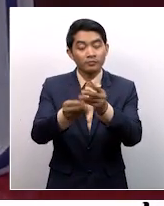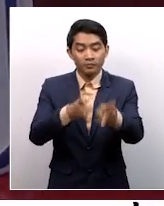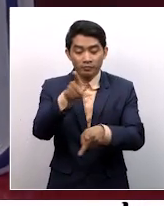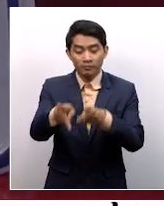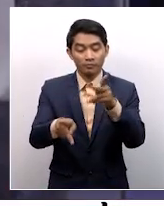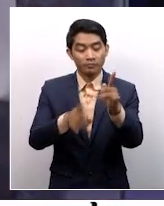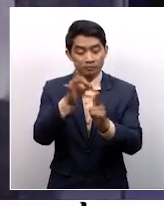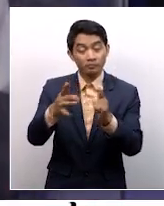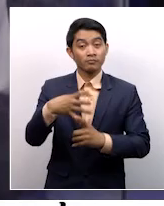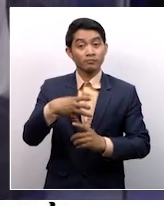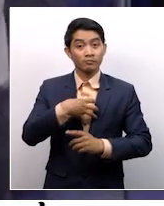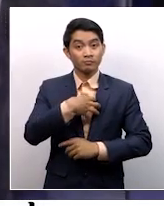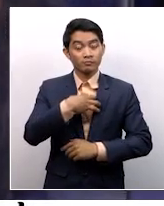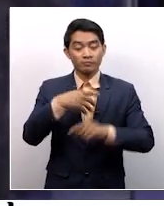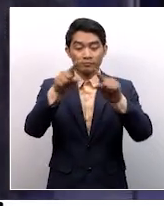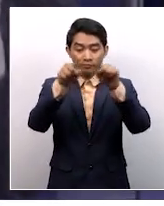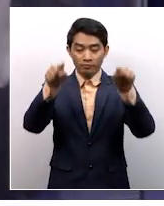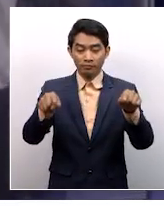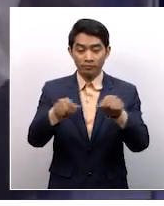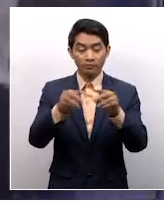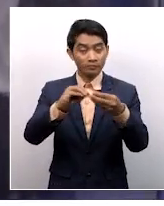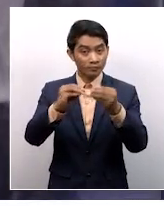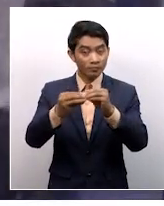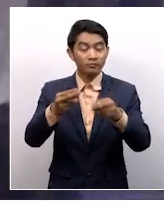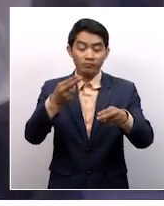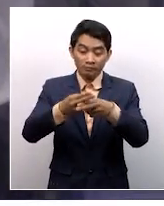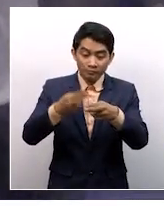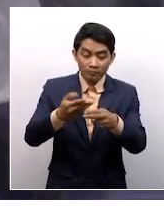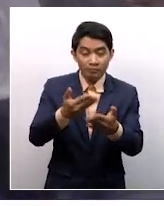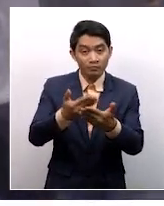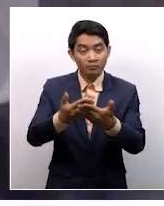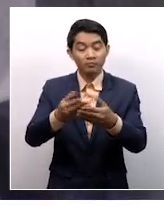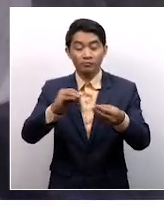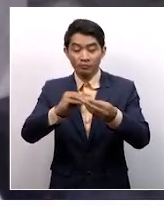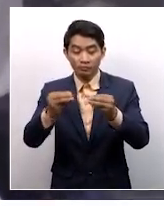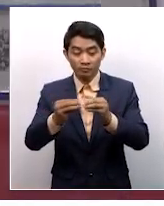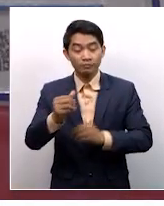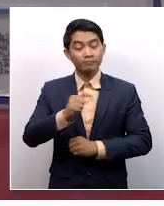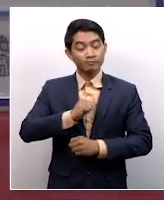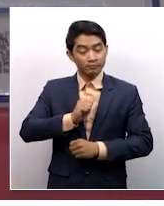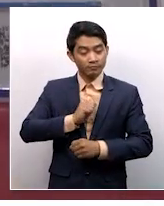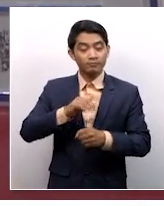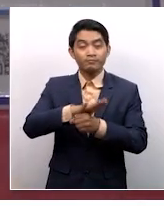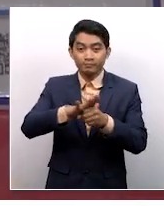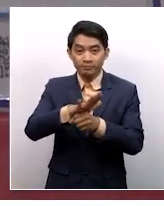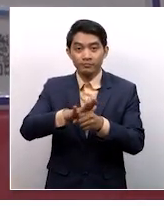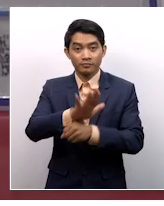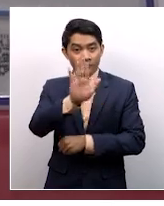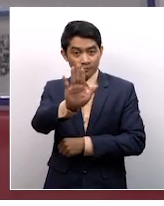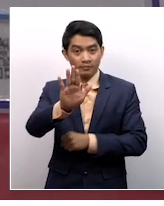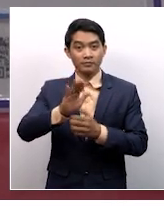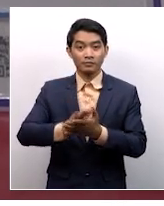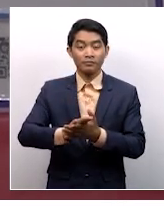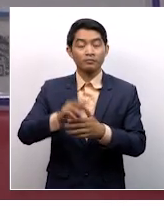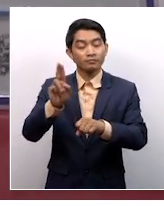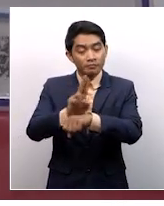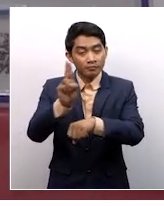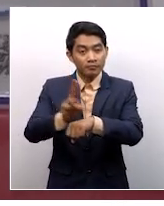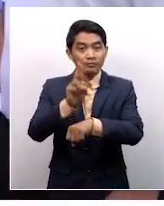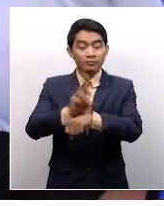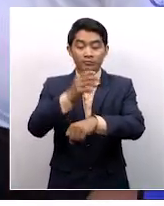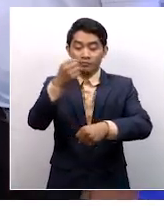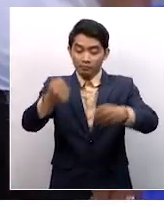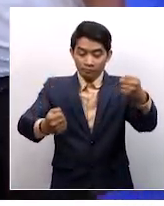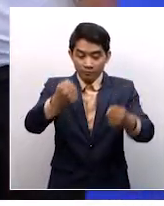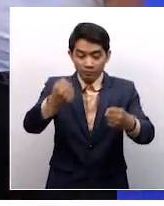ថែមទៀតជូនប្រជាពលរដ្ឋដែលចង់ប្រើប្រាស់ផ្លាកលេខពិសេសផ្ទាល់ខ្លួនដូចជាចង់ដាក់ឈ្មោះឬដាក់លេខពិសេសដែលខ្លួនពេញចិត្តក្រៅពីបង្កើតជំរើ